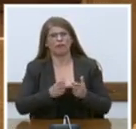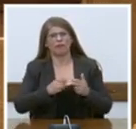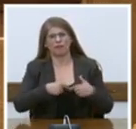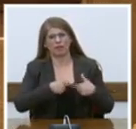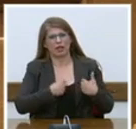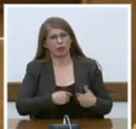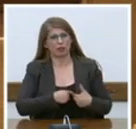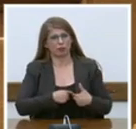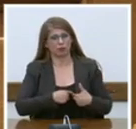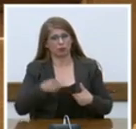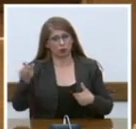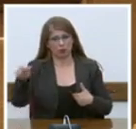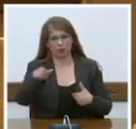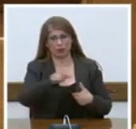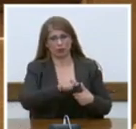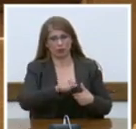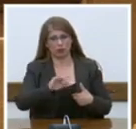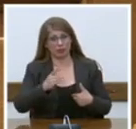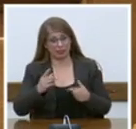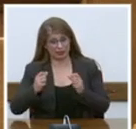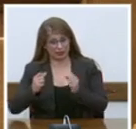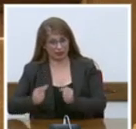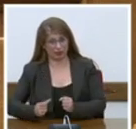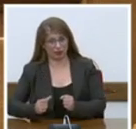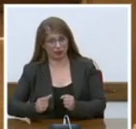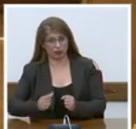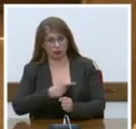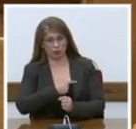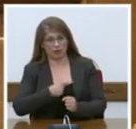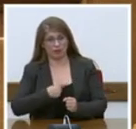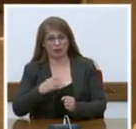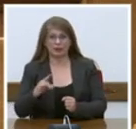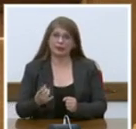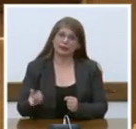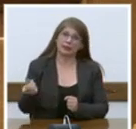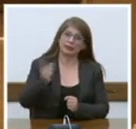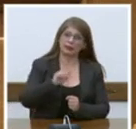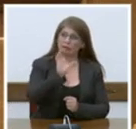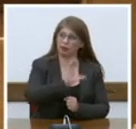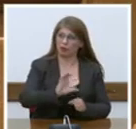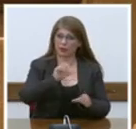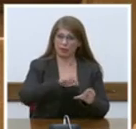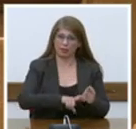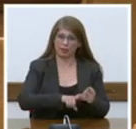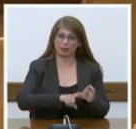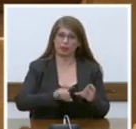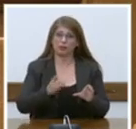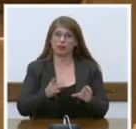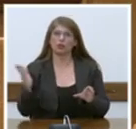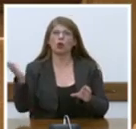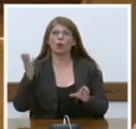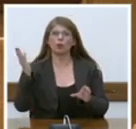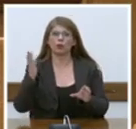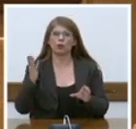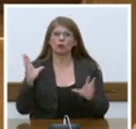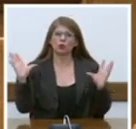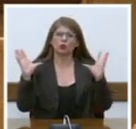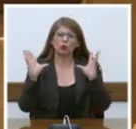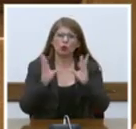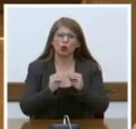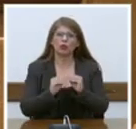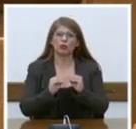του. Είτε είναι στη θέση του αφέντη η κυβέρνηση, είτε η Ευρωπαϊκή Ένωση, είτε οποιοδήποτε σκοτεινό